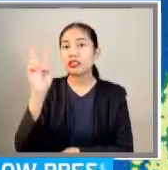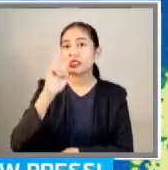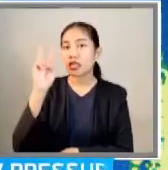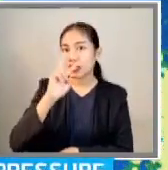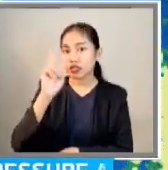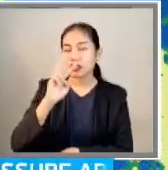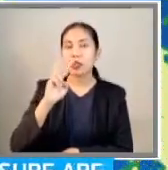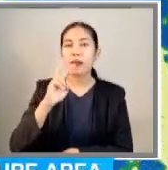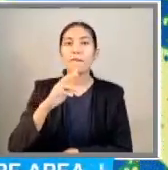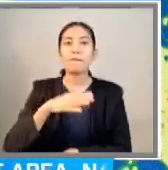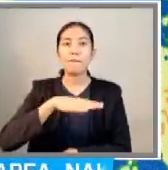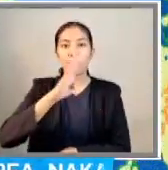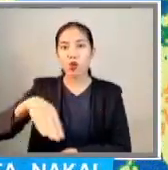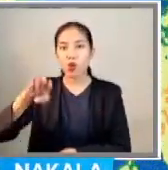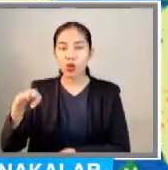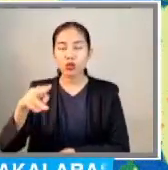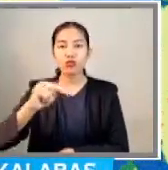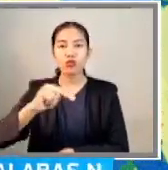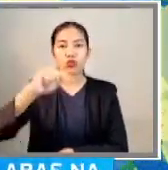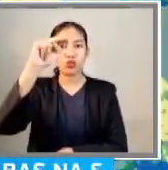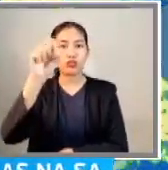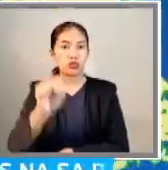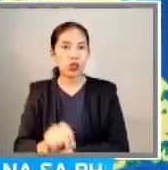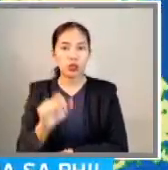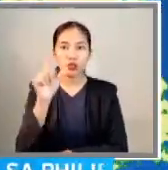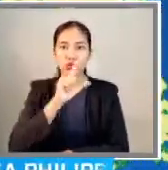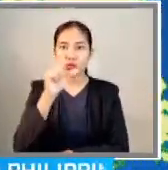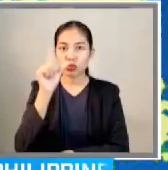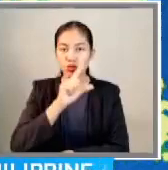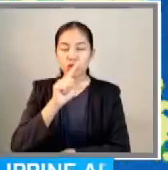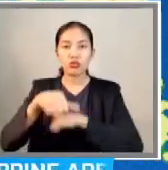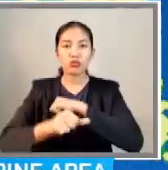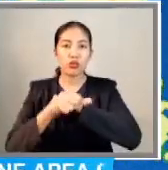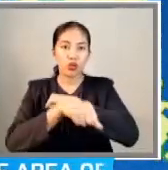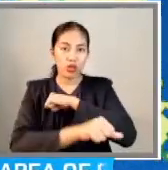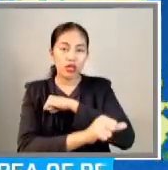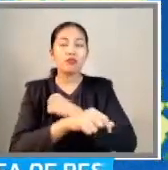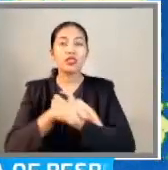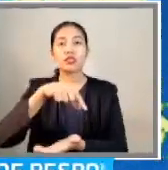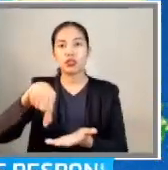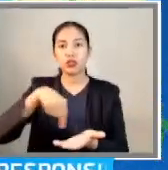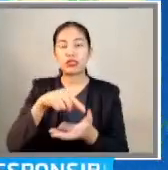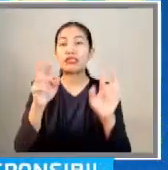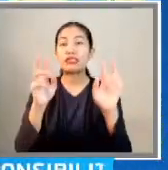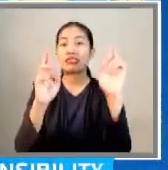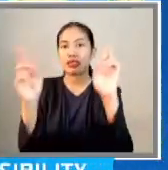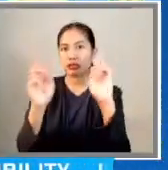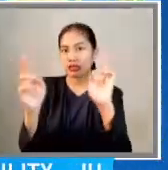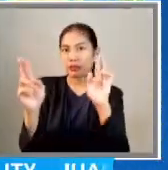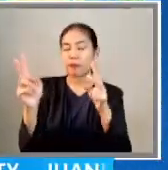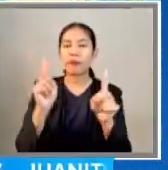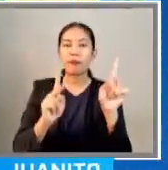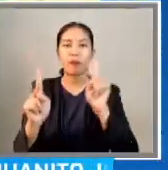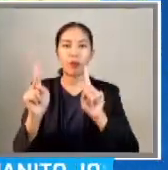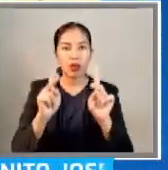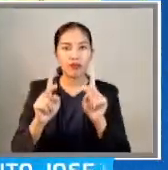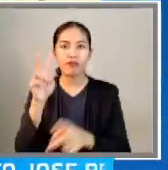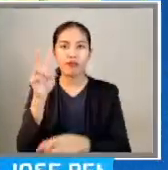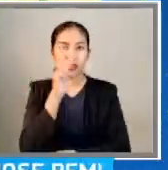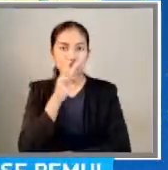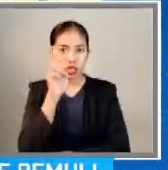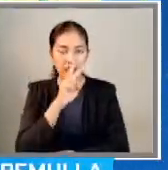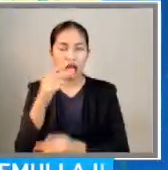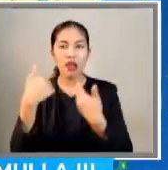Luzon, Aurora at Quezon. Maging IM ready na ang iba pang bahagi ng Visayas sa pag-uulan pagdating ng